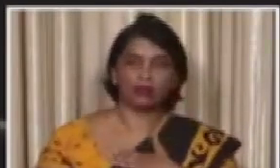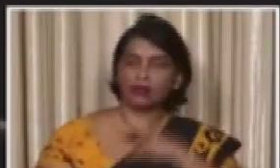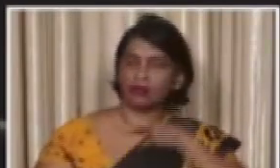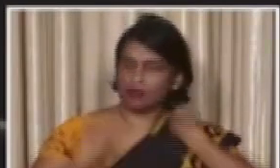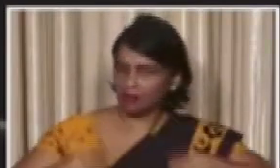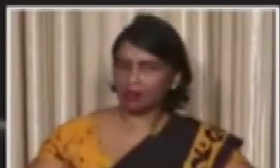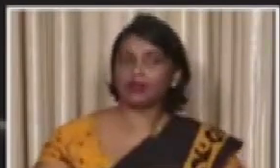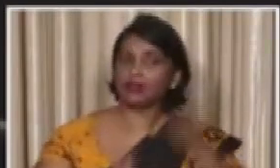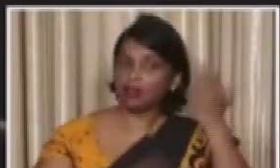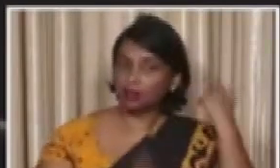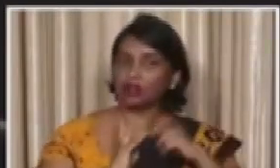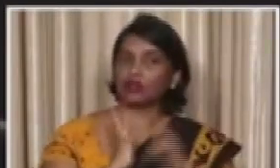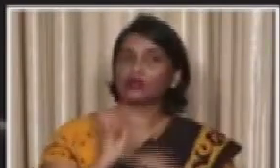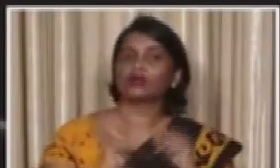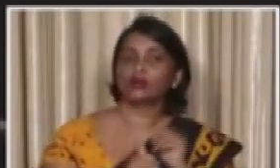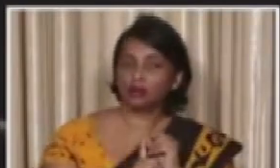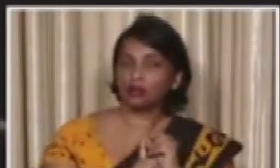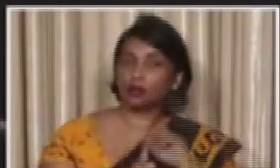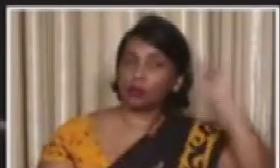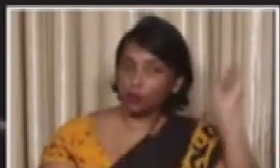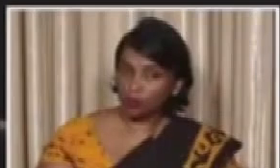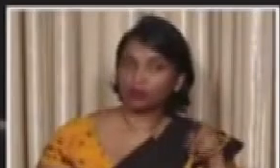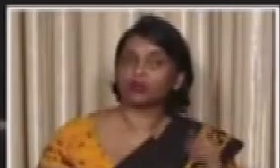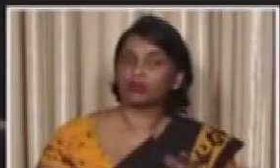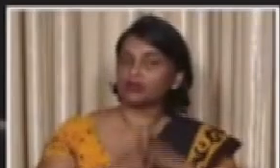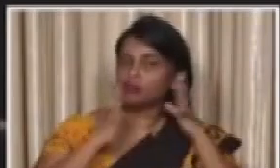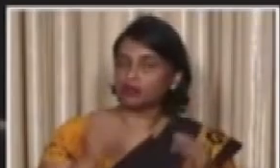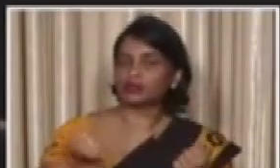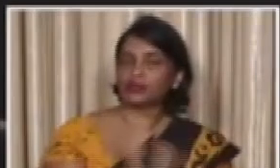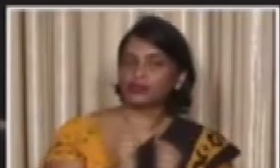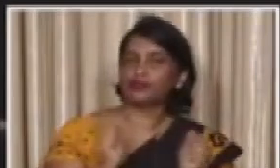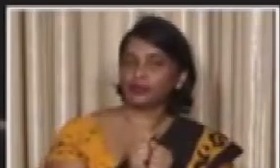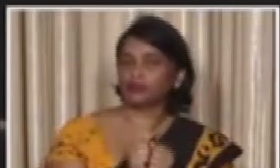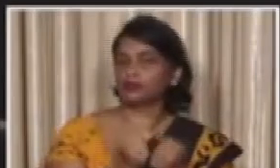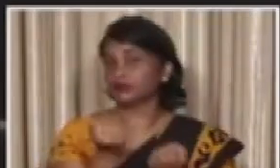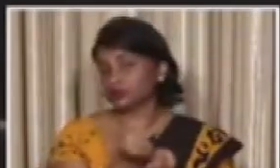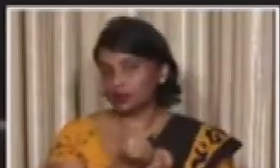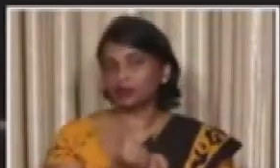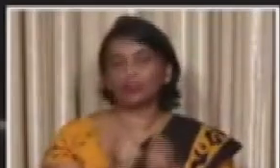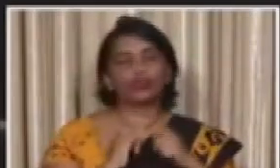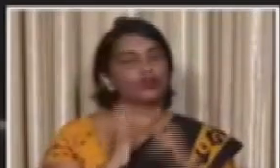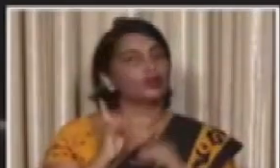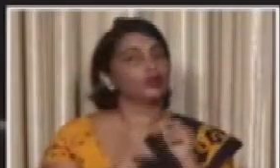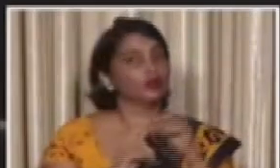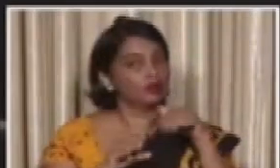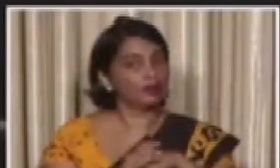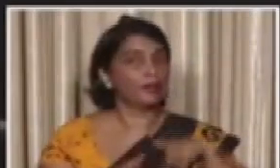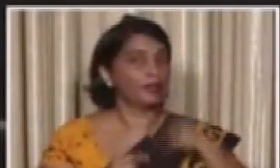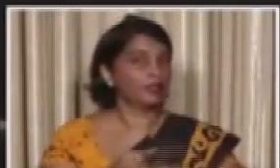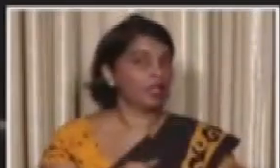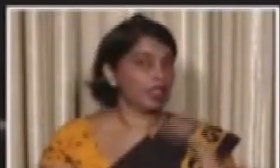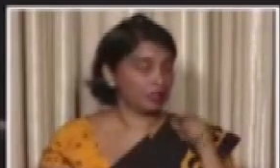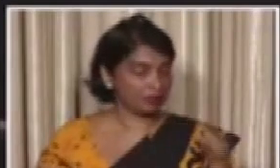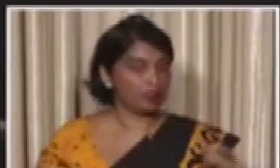දුවන්නේ එදා එක්සත් ජාතික පක්ෂය දිනවන්නට විශාලතම කාර්යභාරයක් ඉටු කළ එක්සත් ජාතික පක්ෂයේ මහලේකම්වරයා